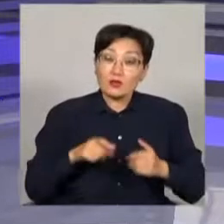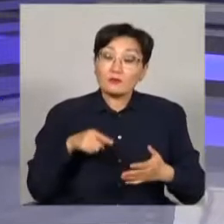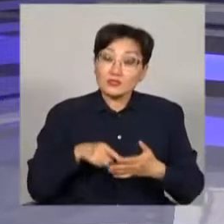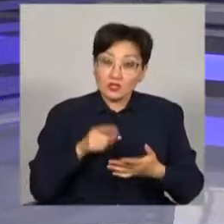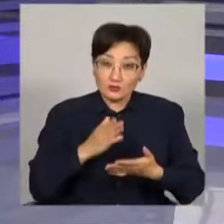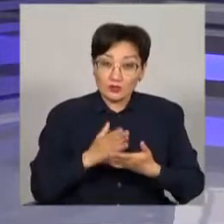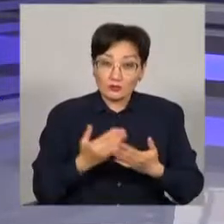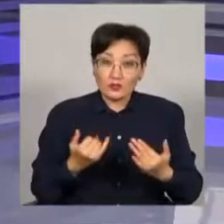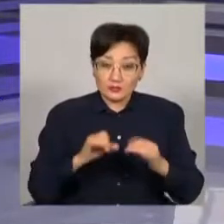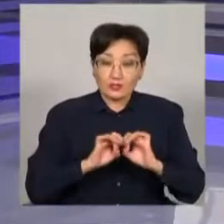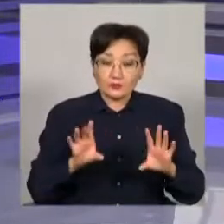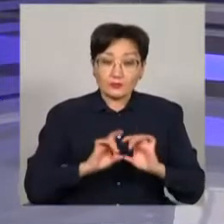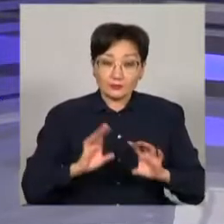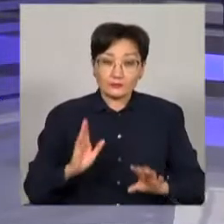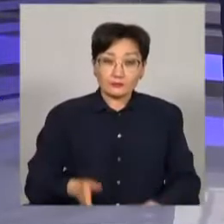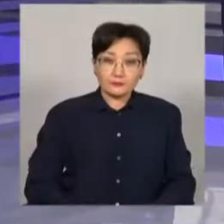бар. Толығырақ сәлден соң.